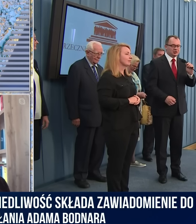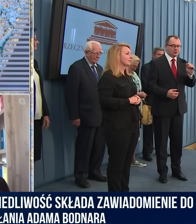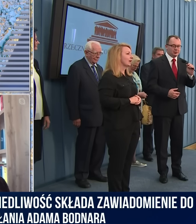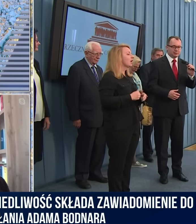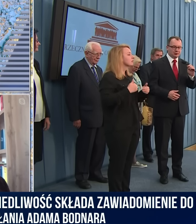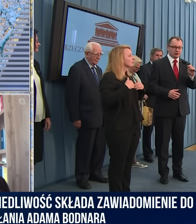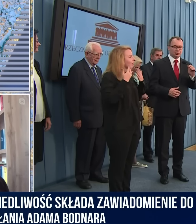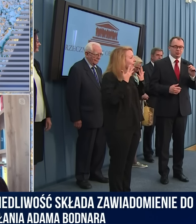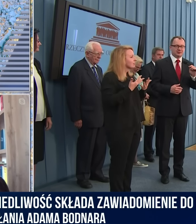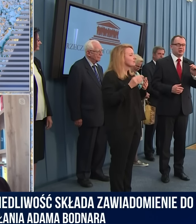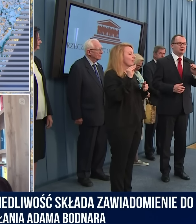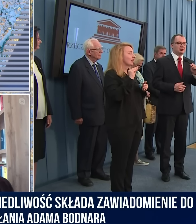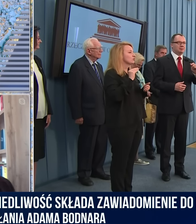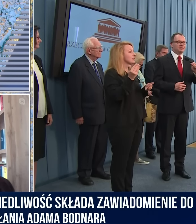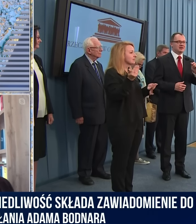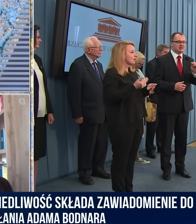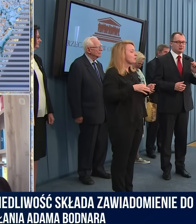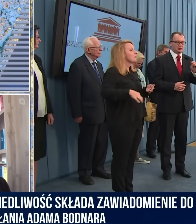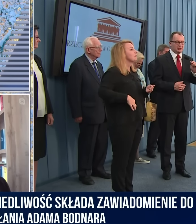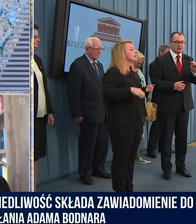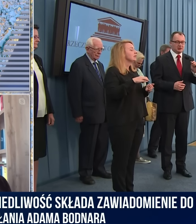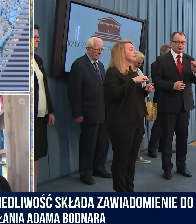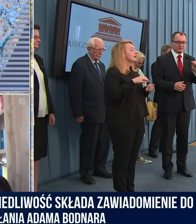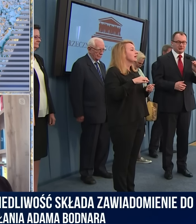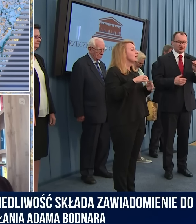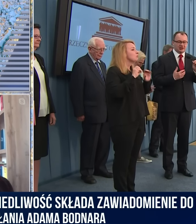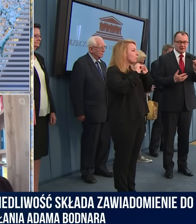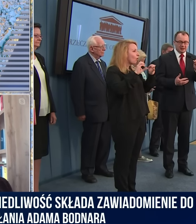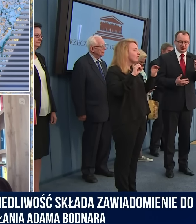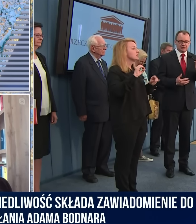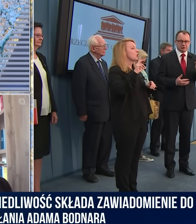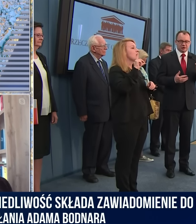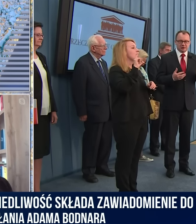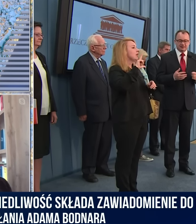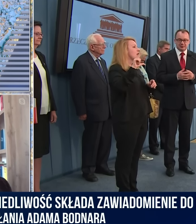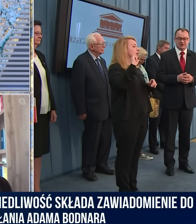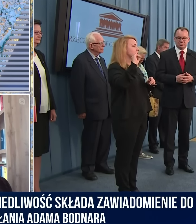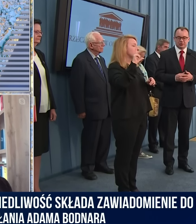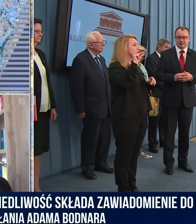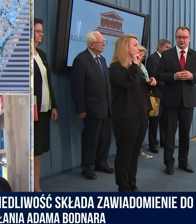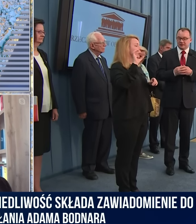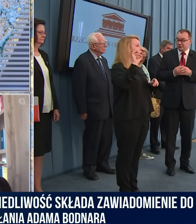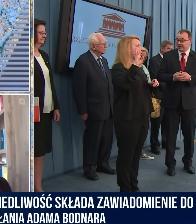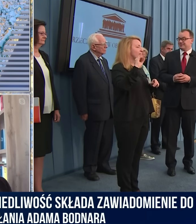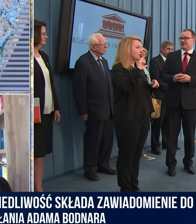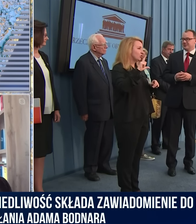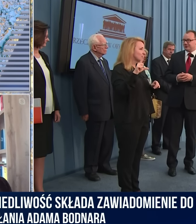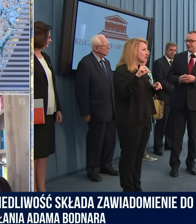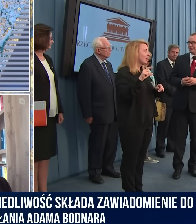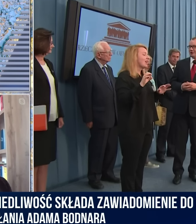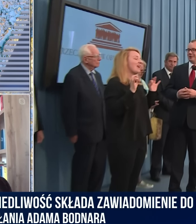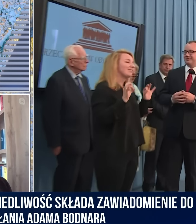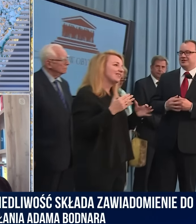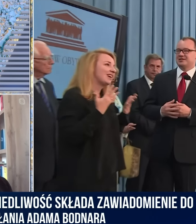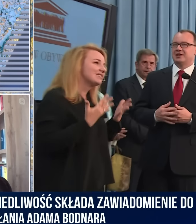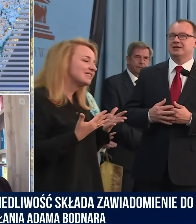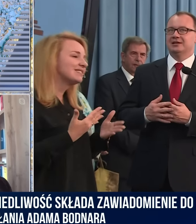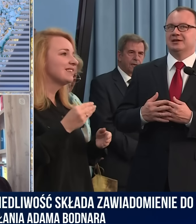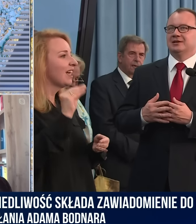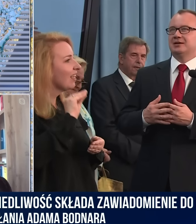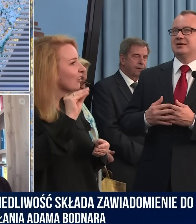nowy elektorat i to jest spore niebezpieczeństwo w tym momencie dla Prawa i Sprawiedliwości. I na